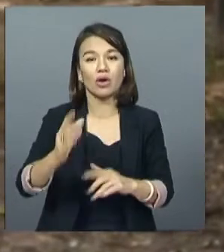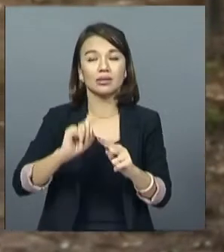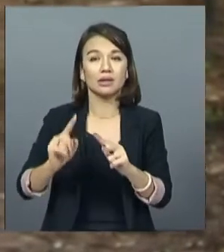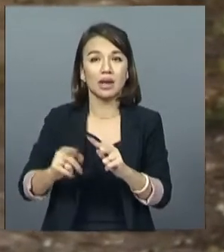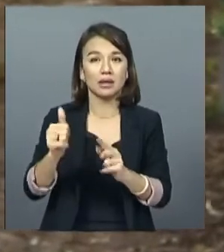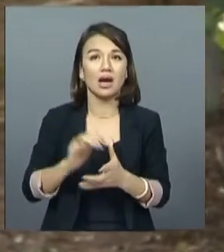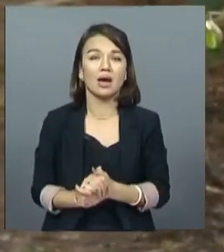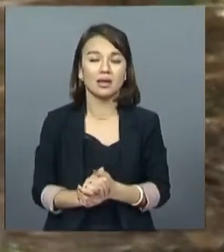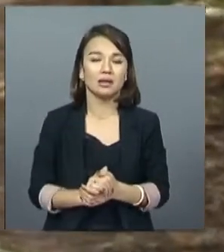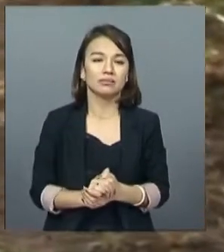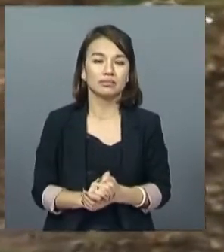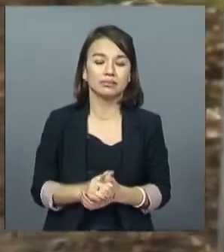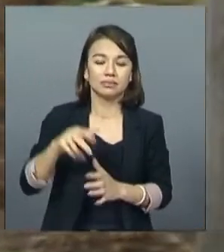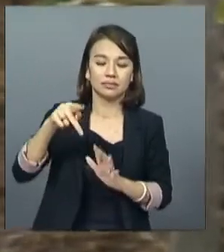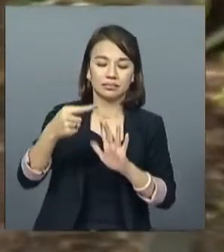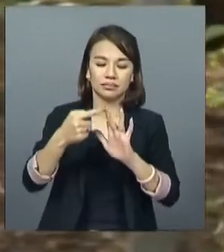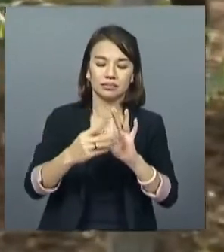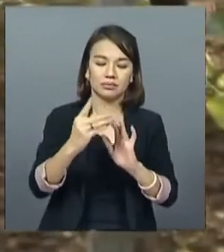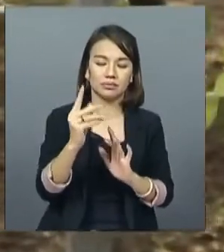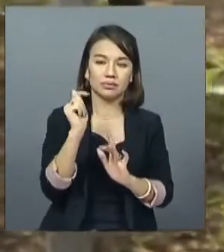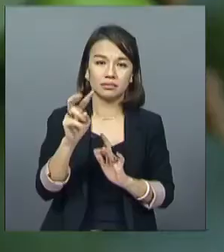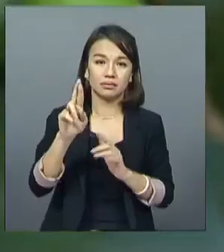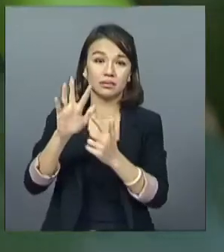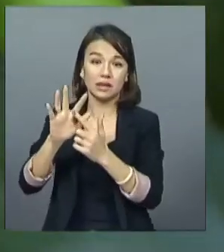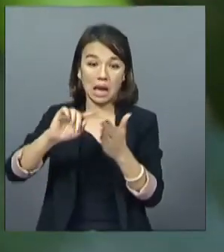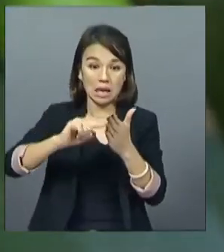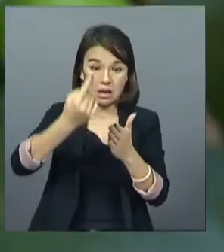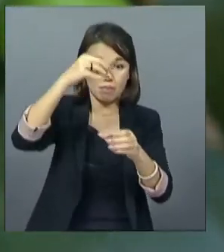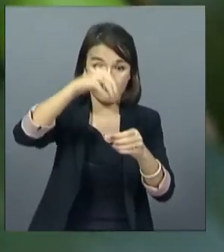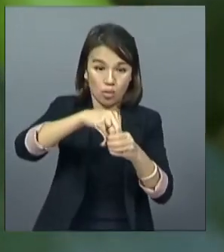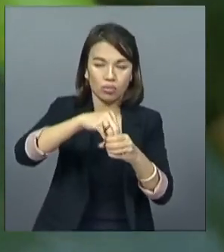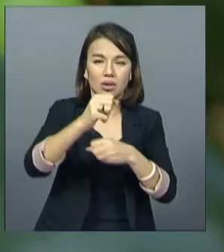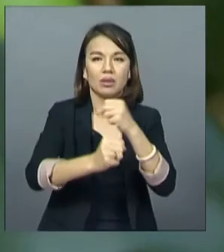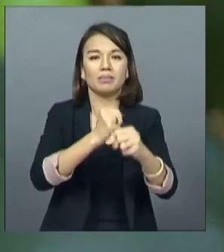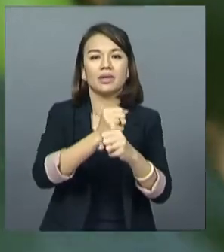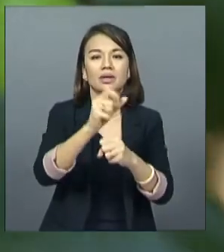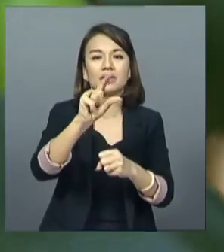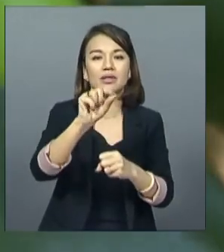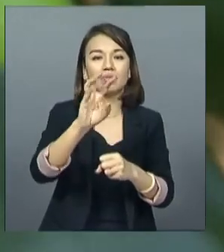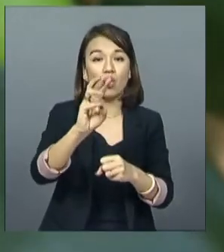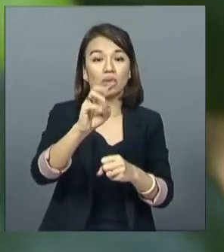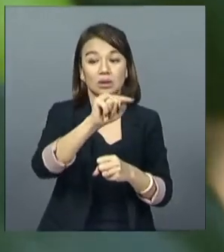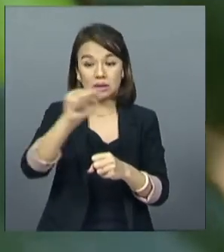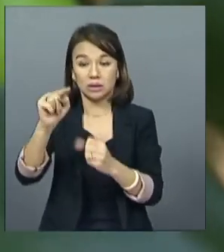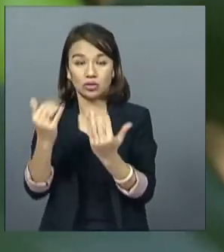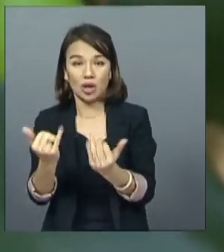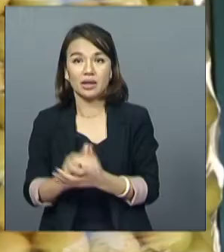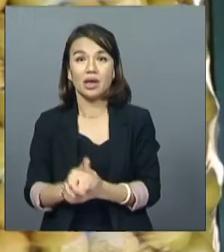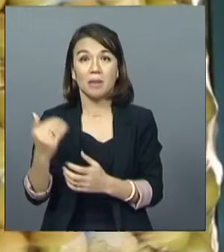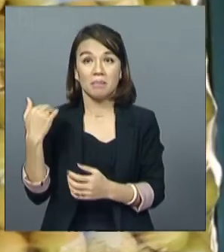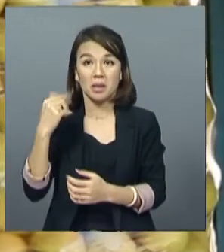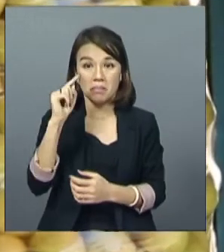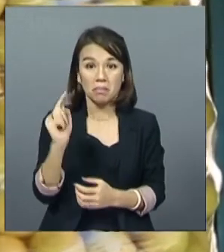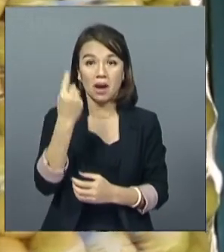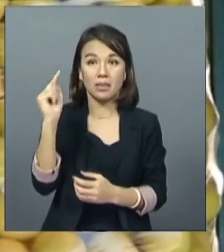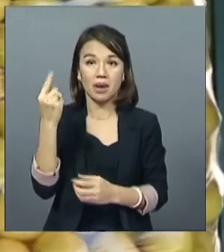ดได้เริ่มปลูกในจังหวัดกาฬสินธุ์มาตั้งแต่ปี2526จนถึงปัจจุบันเริ่มมีพันธุ์พุทราพันธุ์ใหม่ๆเพิ่ม